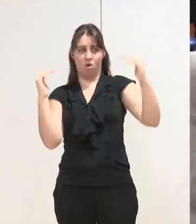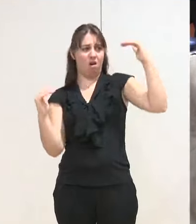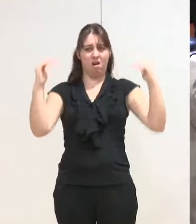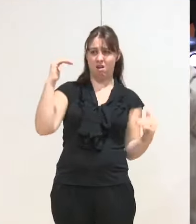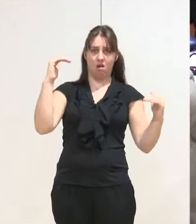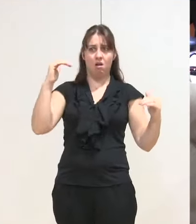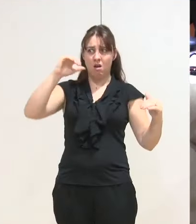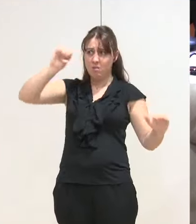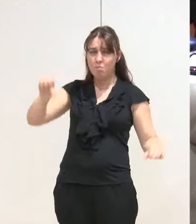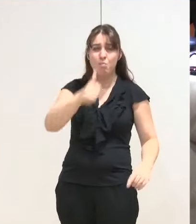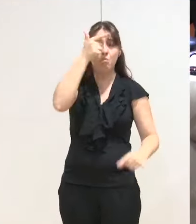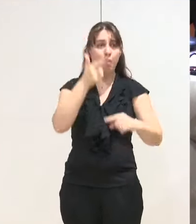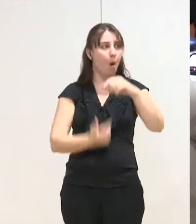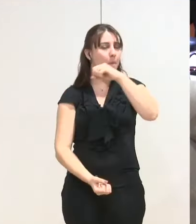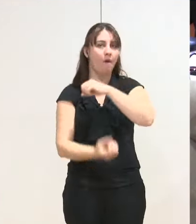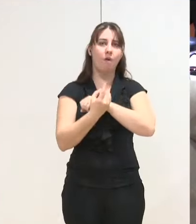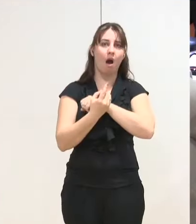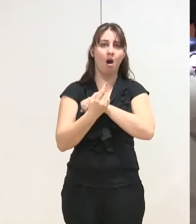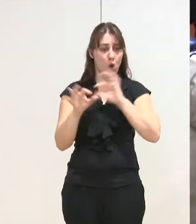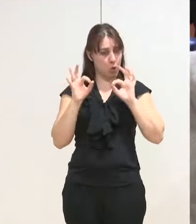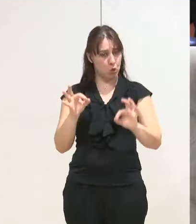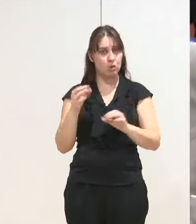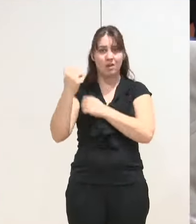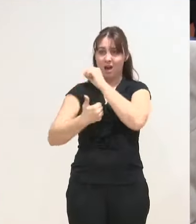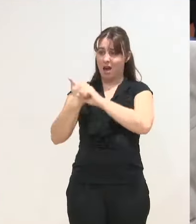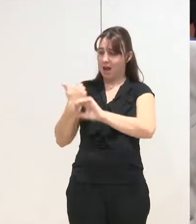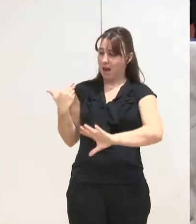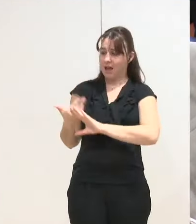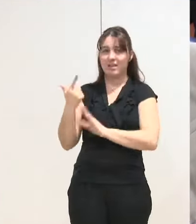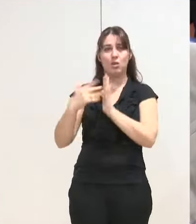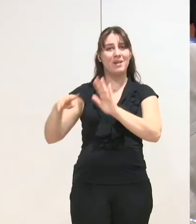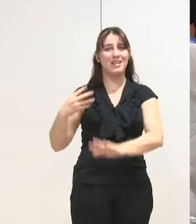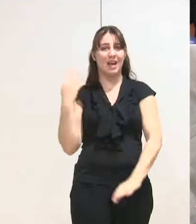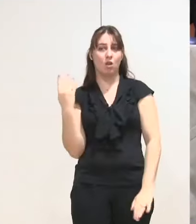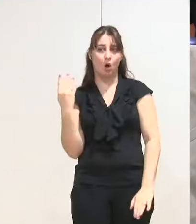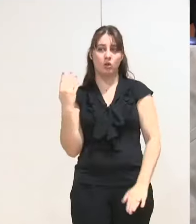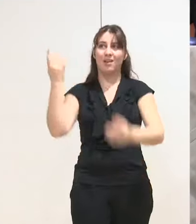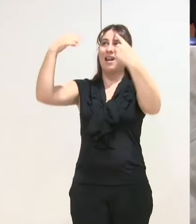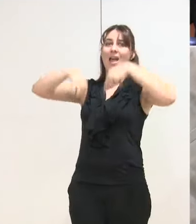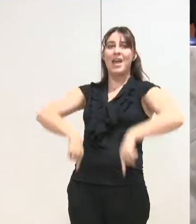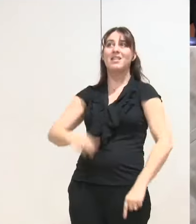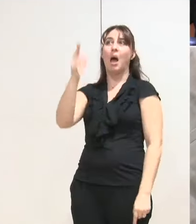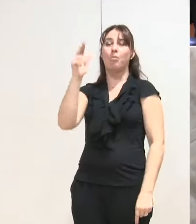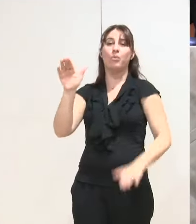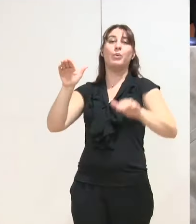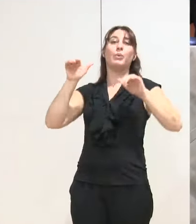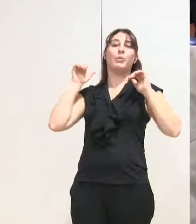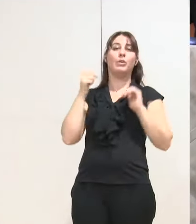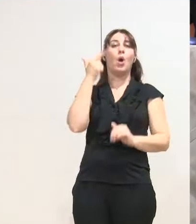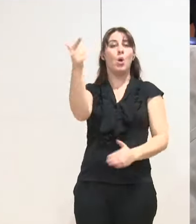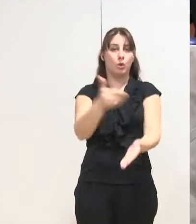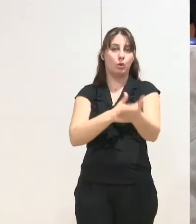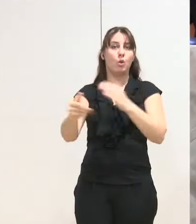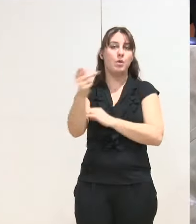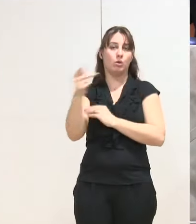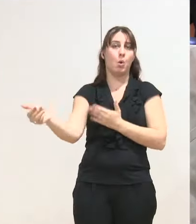précédente c'est en effet en 2014 que le désengagement de l'État démarre avec plus de 2 millions d'euros de